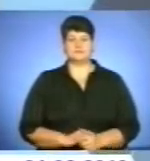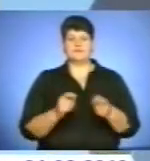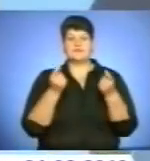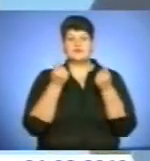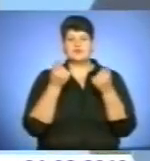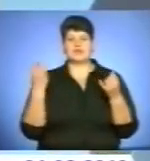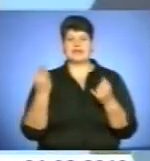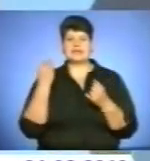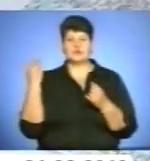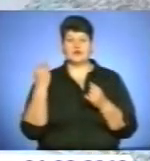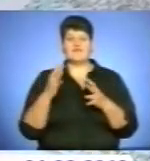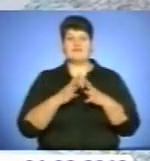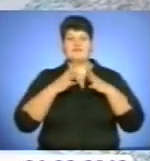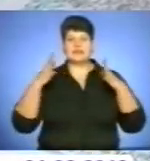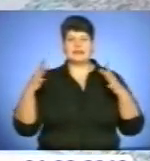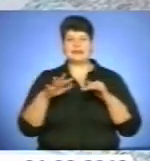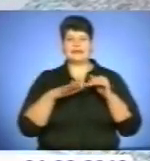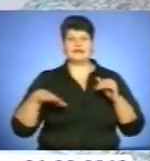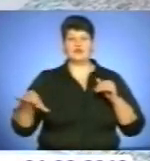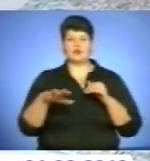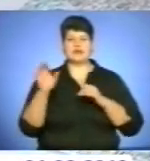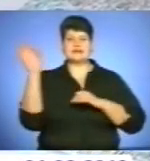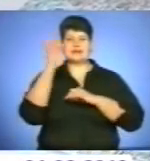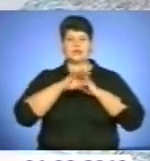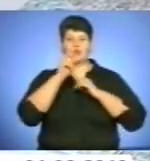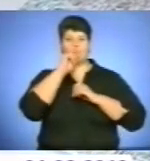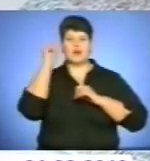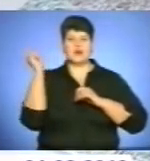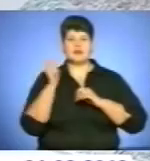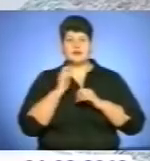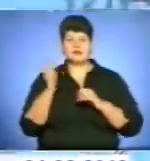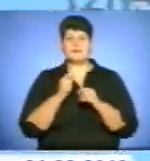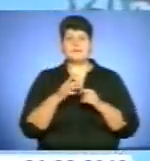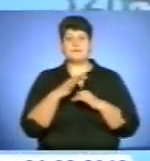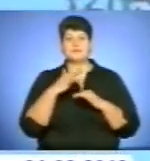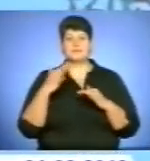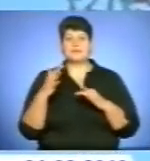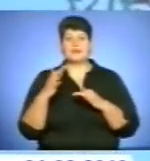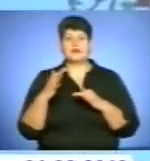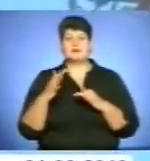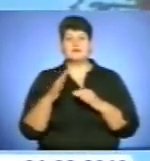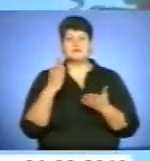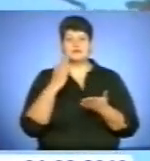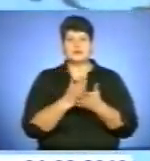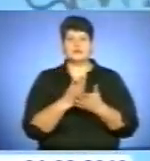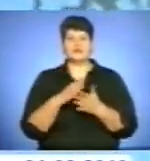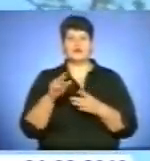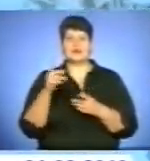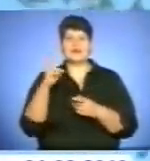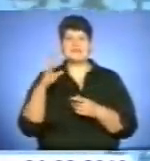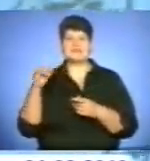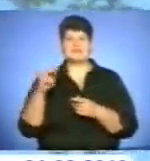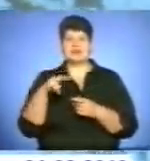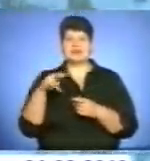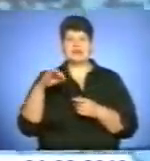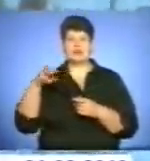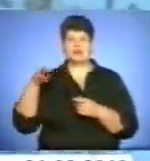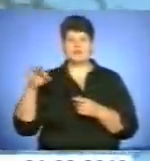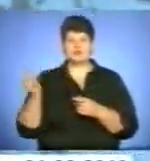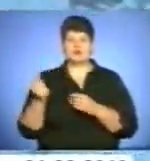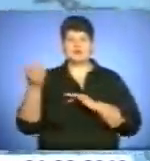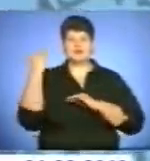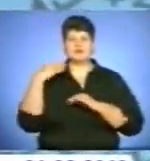історії. Значна територія Західної України, у тім числі Тернопільська область, тривалий час належали до Великого князівства Литовського. Значна частина замків